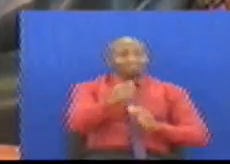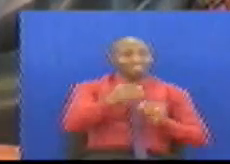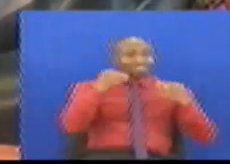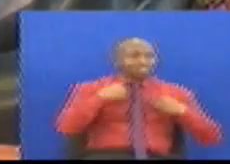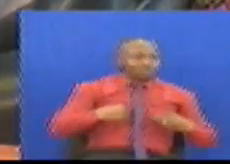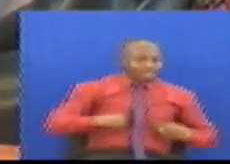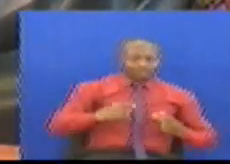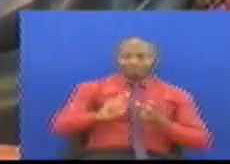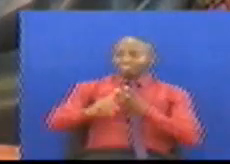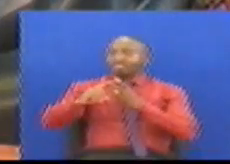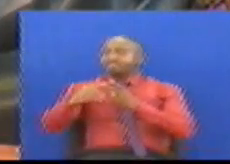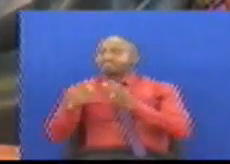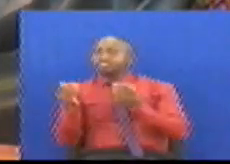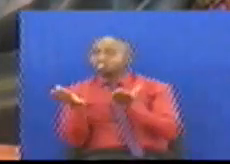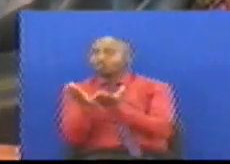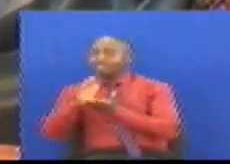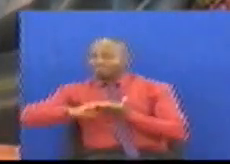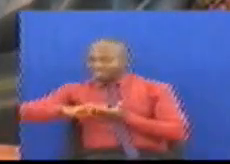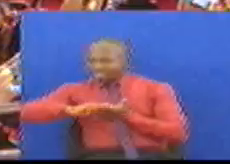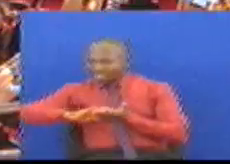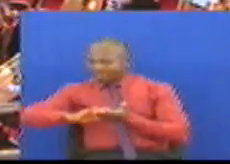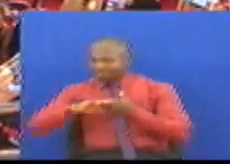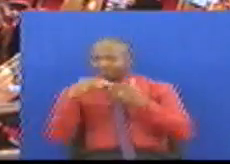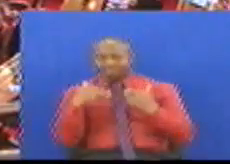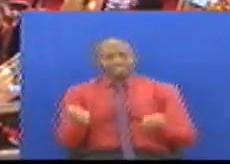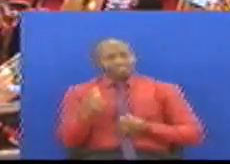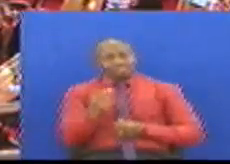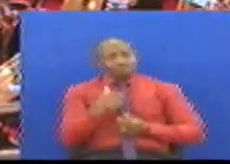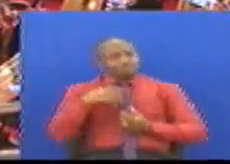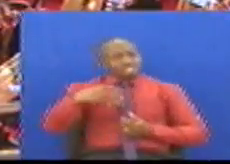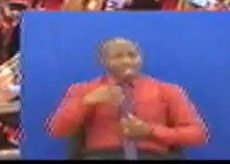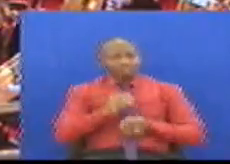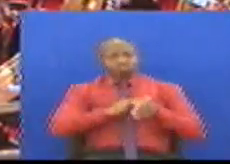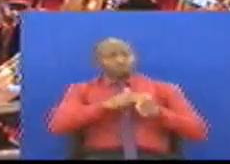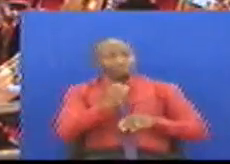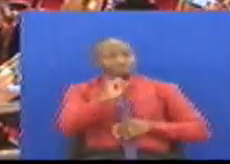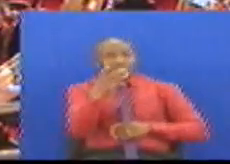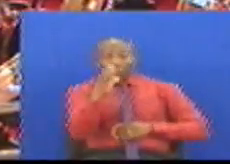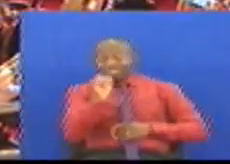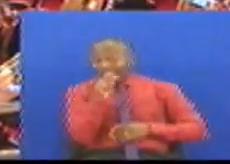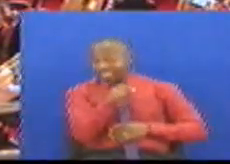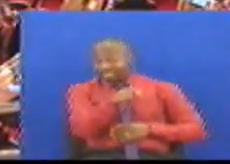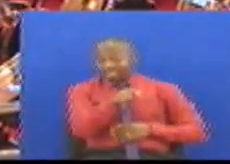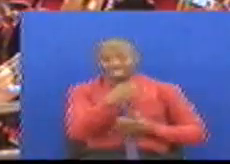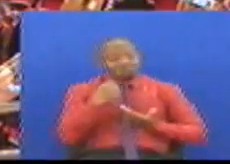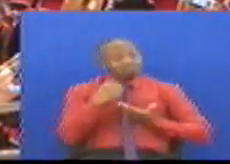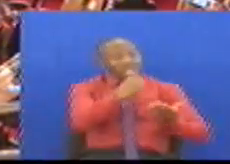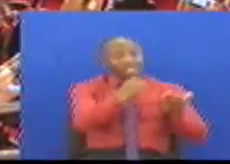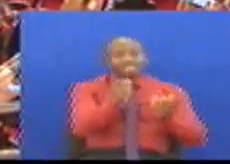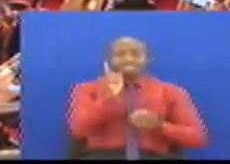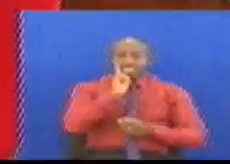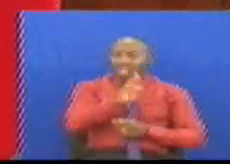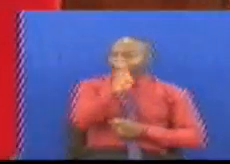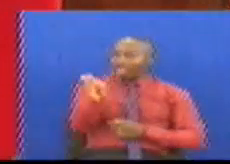sekondari na fedha za shule za msingi. Kwa nini wizara isitumie hizi milioni 50 ambazo zilikuwa zinakwenda kwenye kila